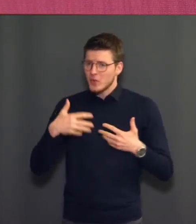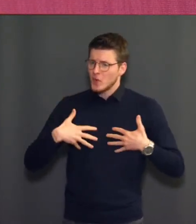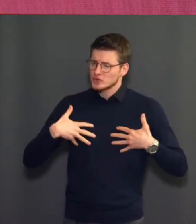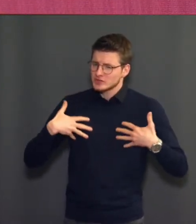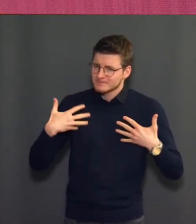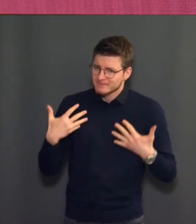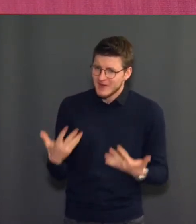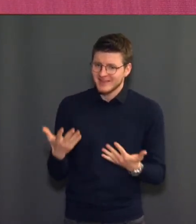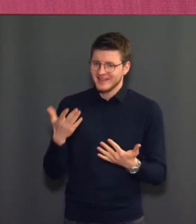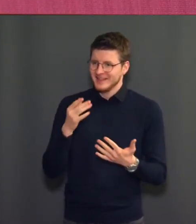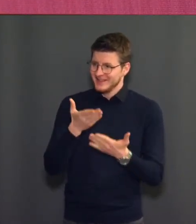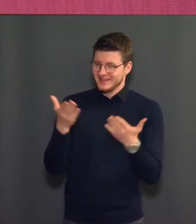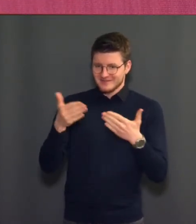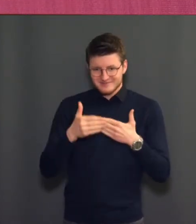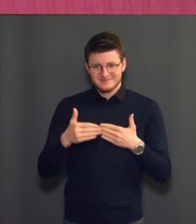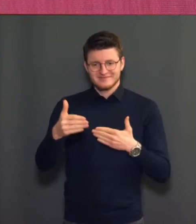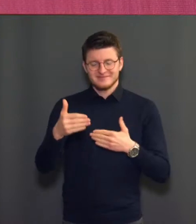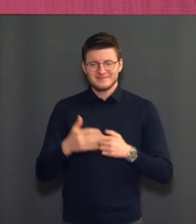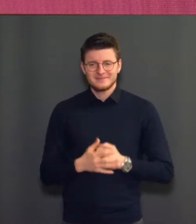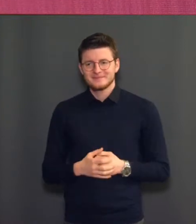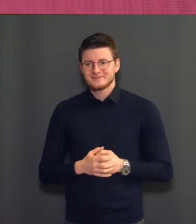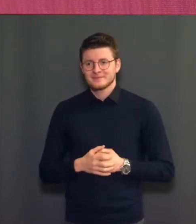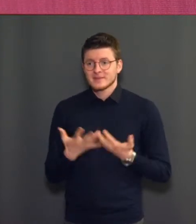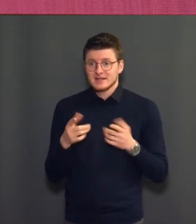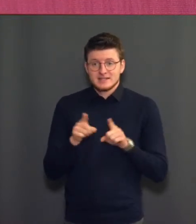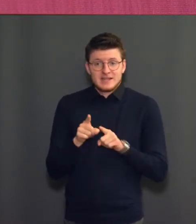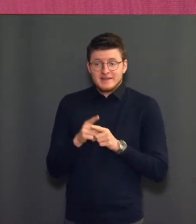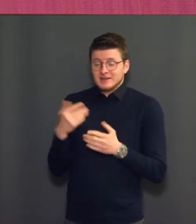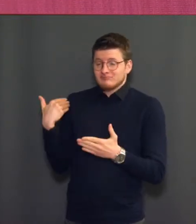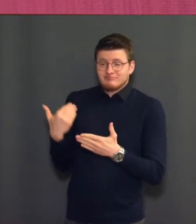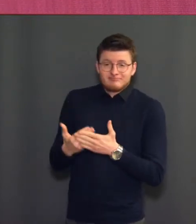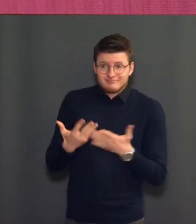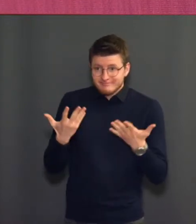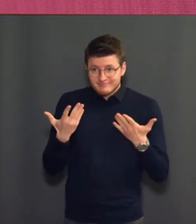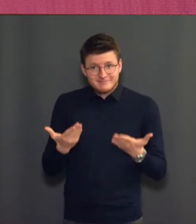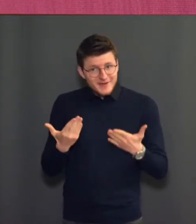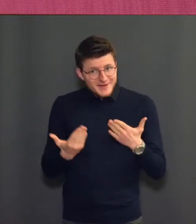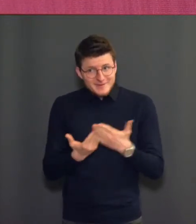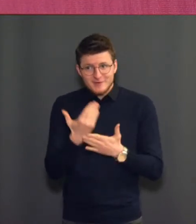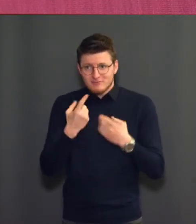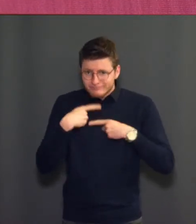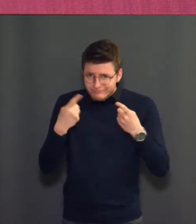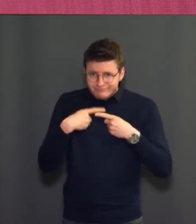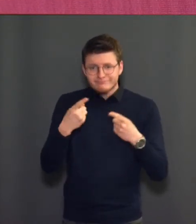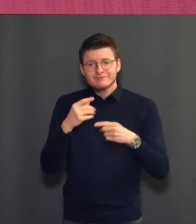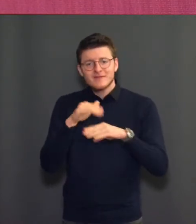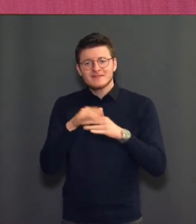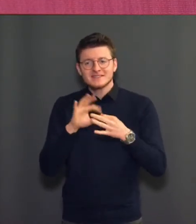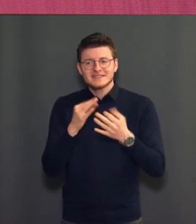ook op vrijdag een stand van zaken van de pandemie. Daarvoor geef ik het woord aan Steven van Gucht.